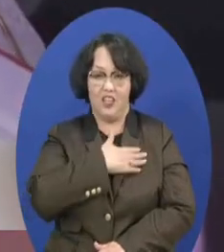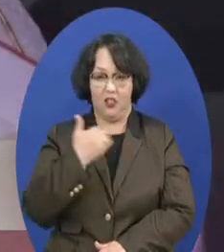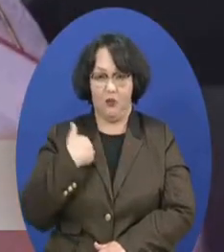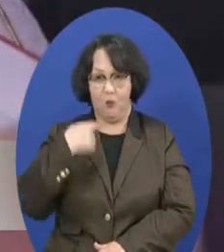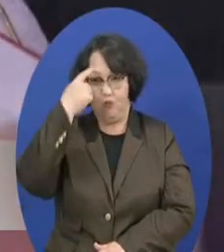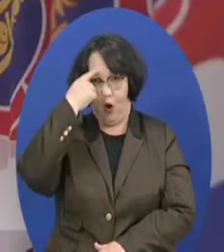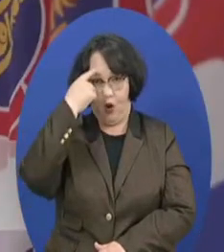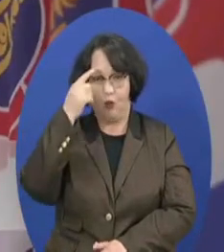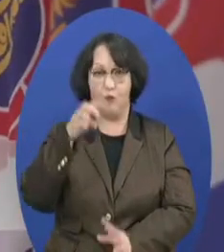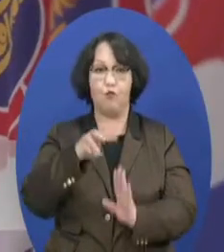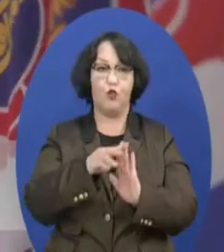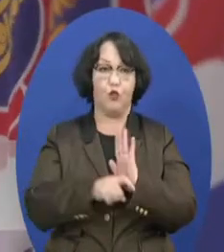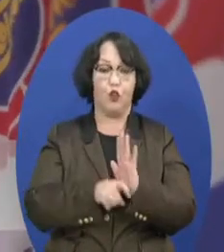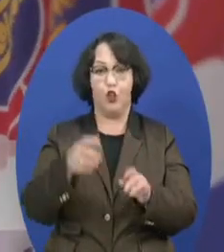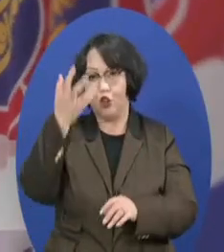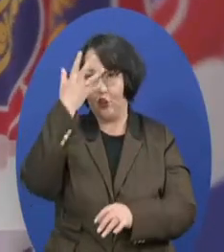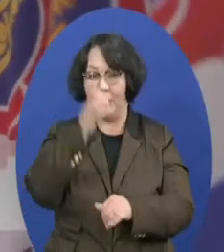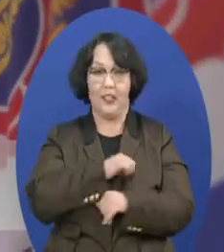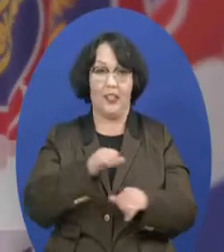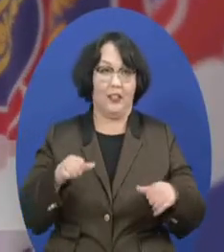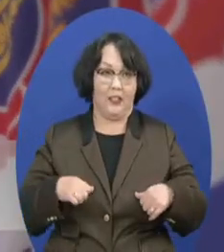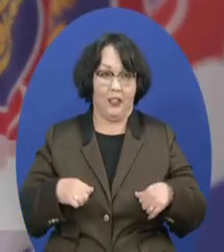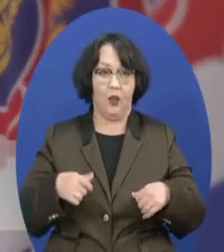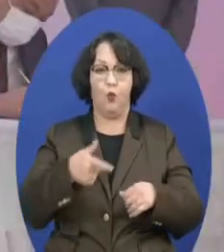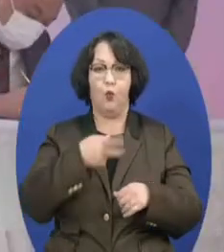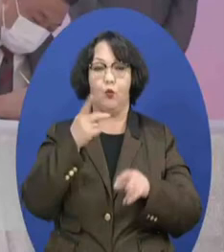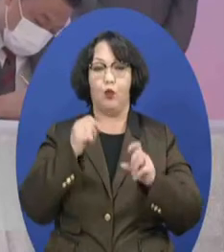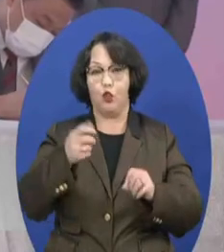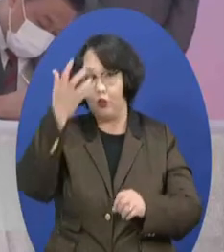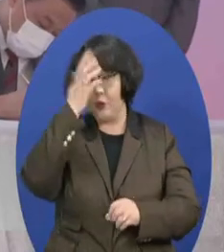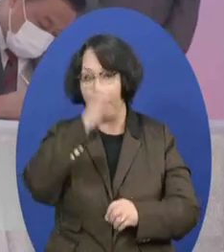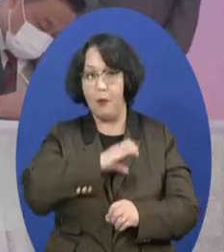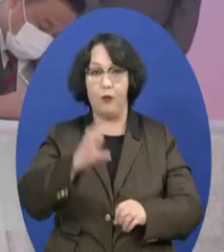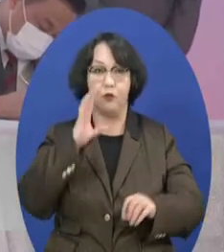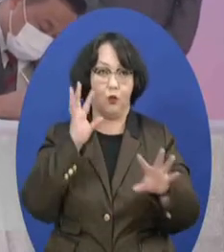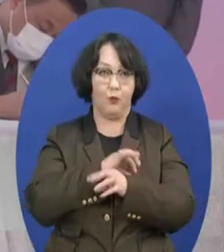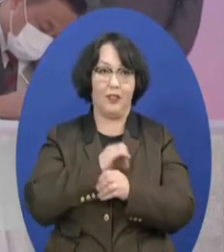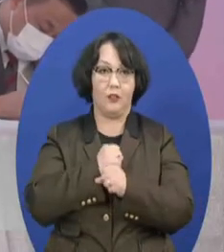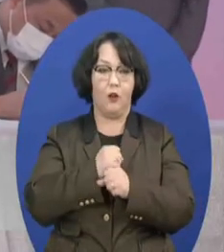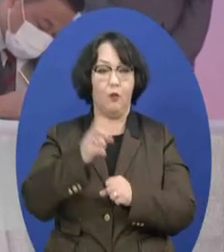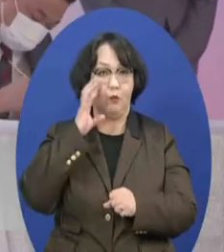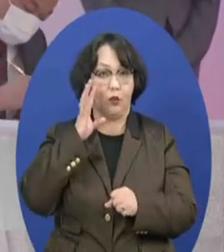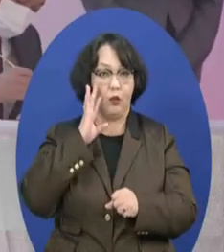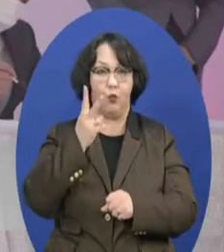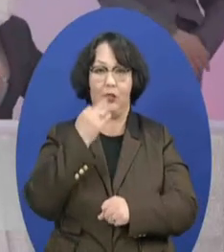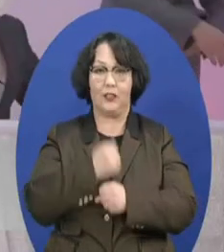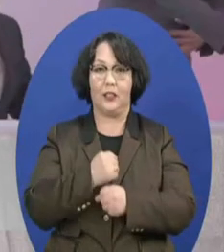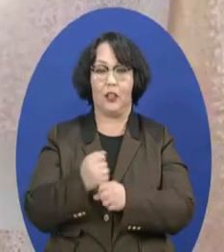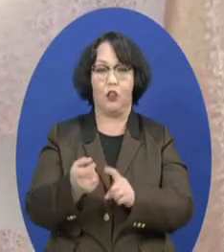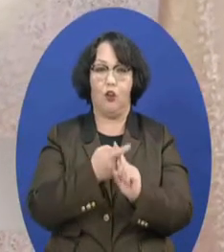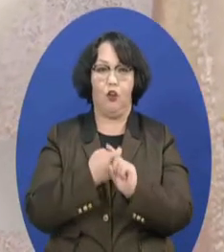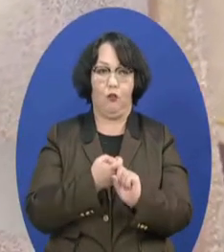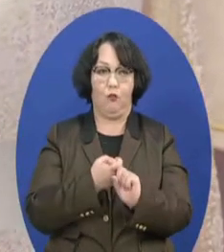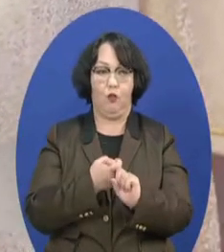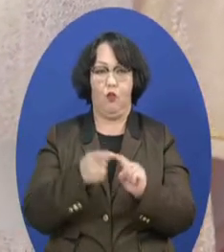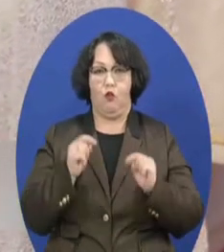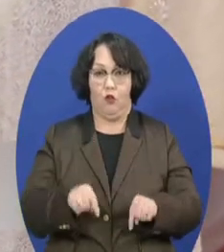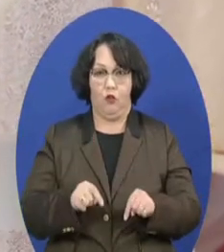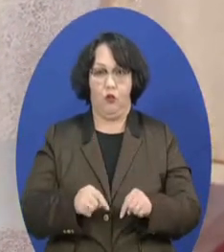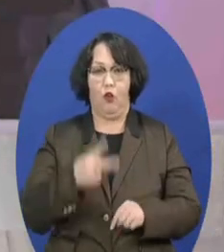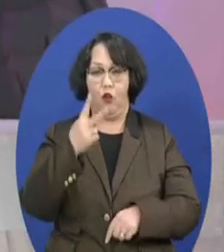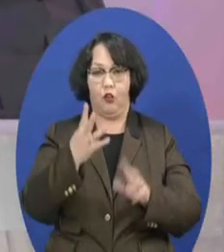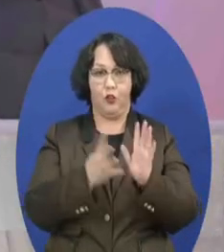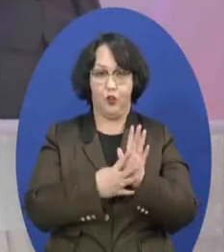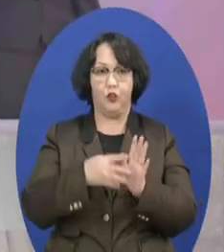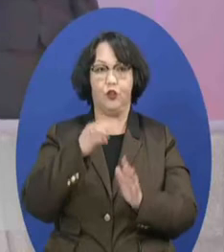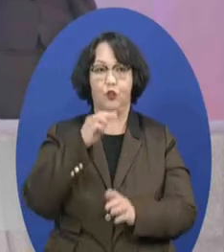энэхүү мөрийн хөтөлбөр нь төр иргэний гүр болсон төрийн байгууллагуудын баримталж байгаа бодлого болон үйл ажиллагаатай уялдаж байгаамаа. Тиймээс өнөөдөр